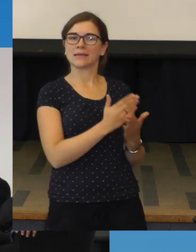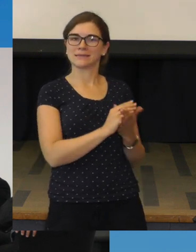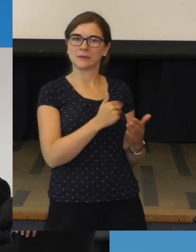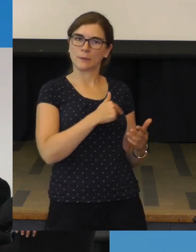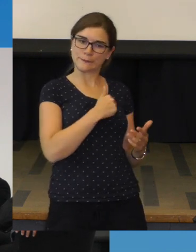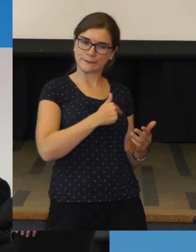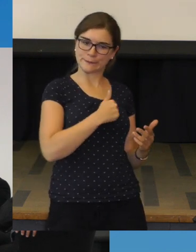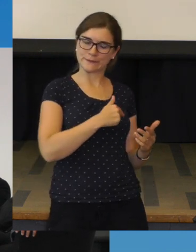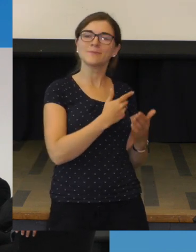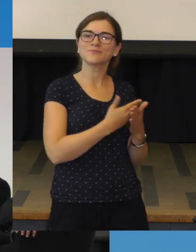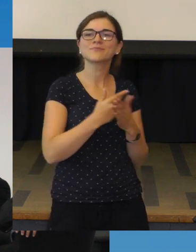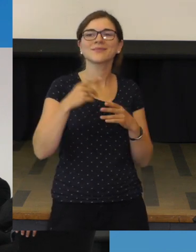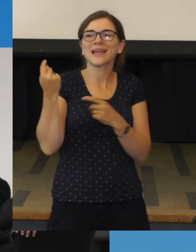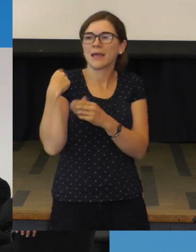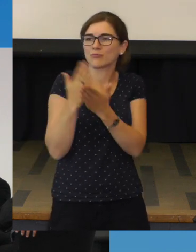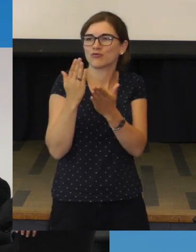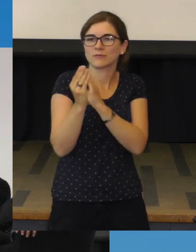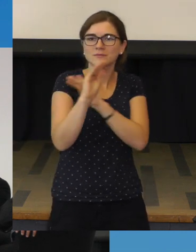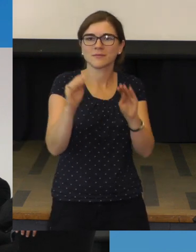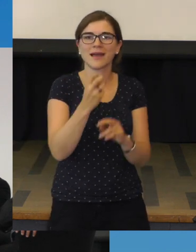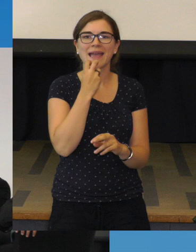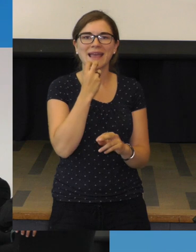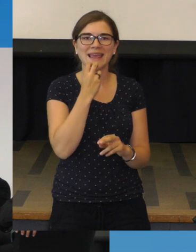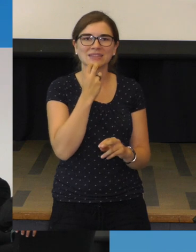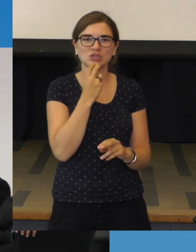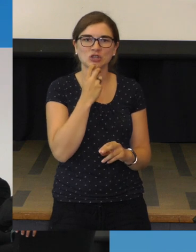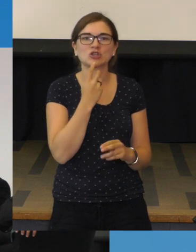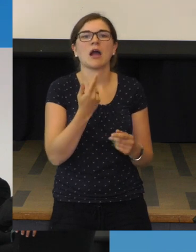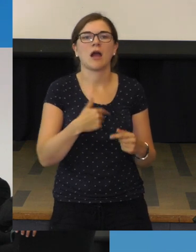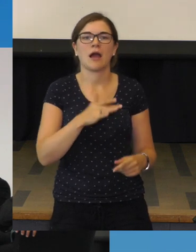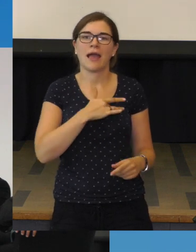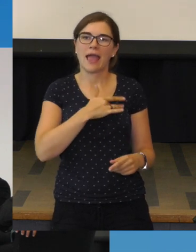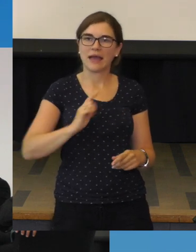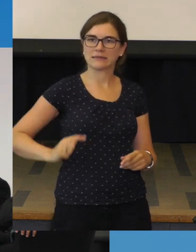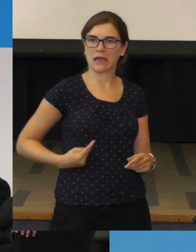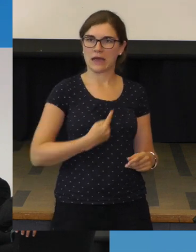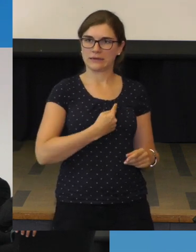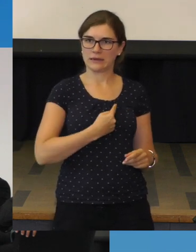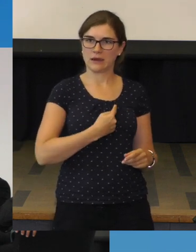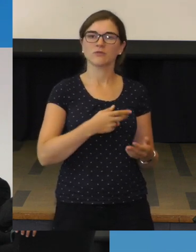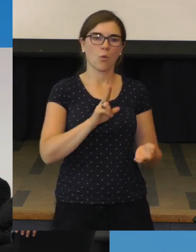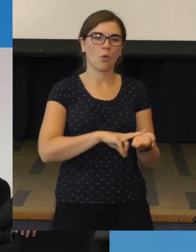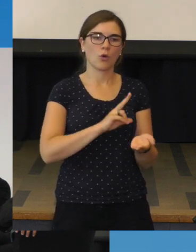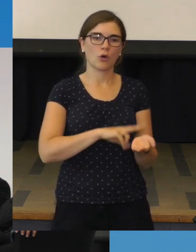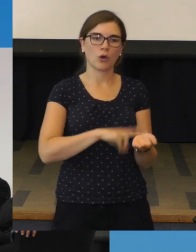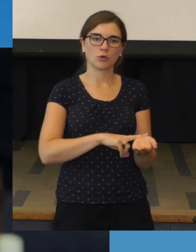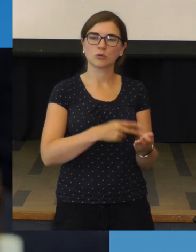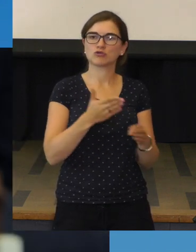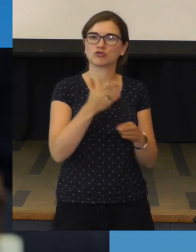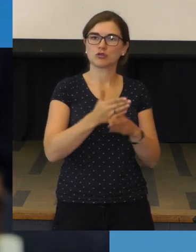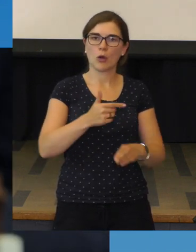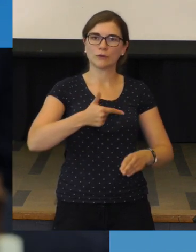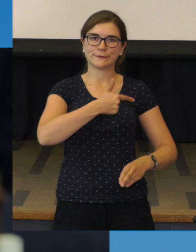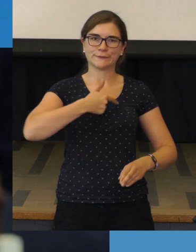Patienten angesprochen worden, das ist ein elektrischer Herzkatheter, wo man Rhythmusstörung verödet, entweder